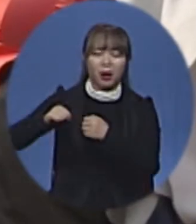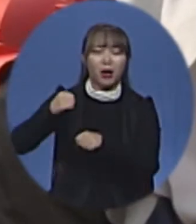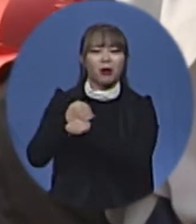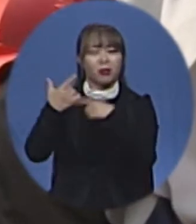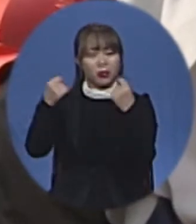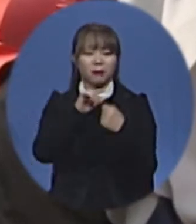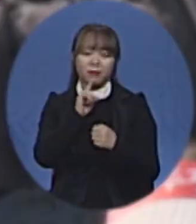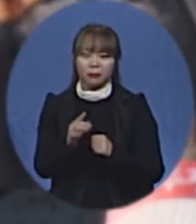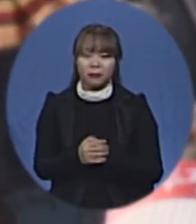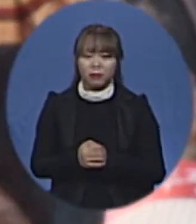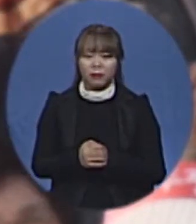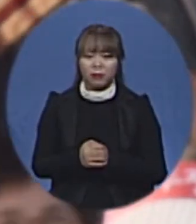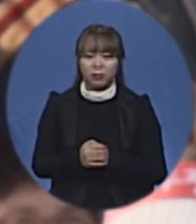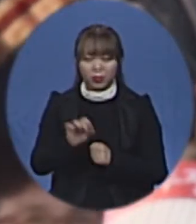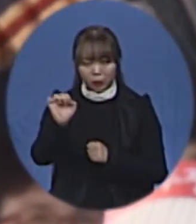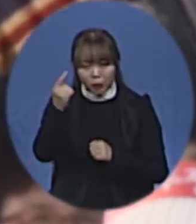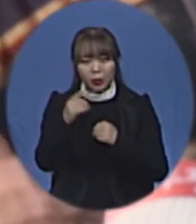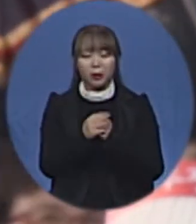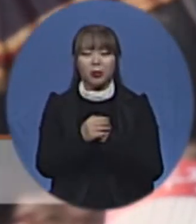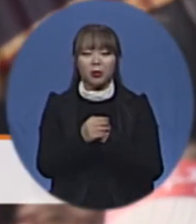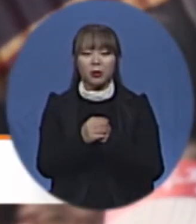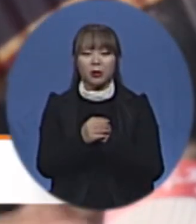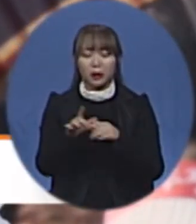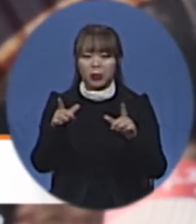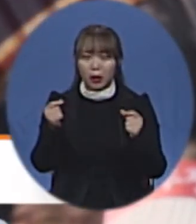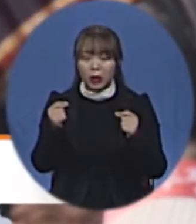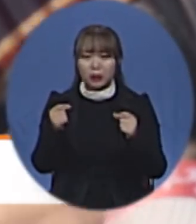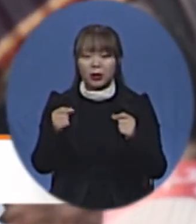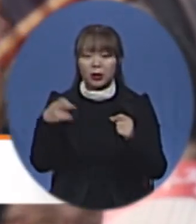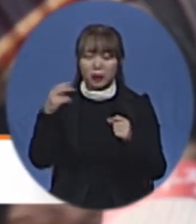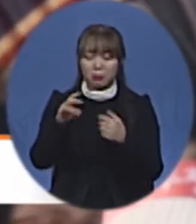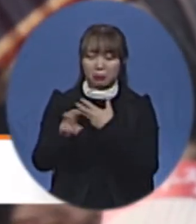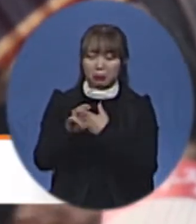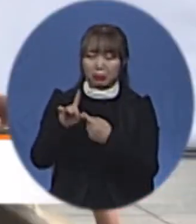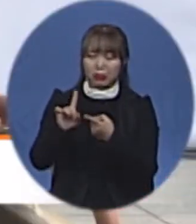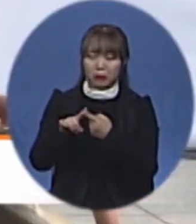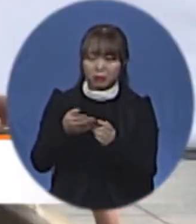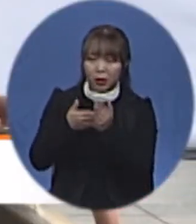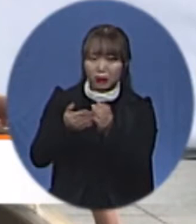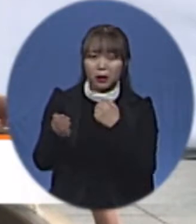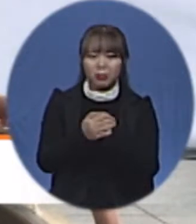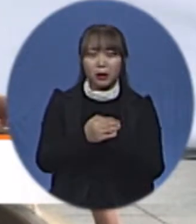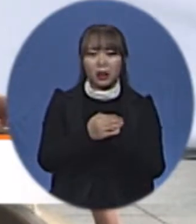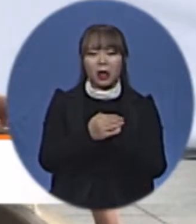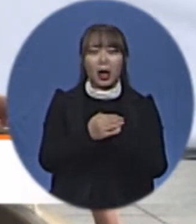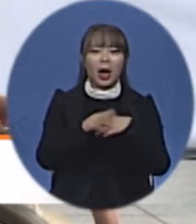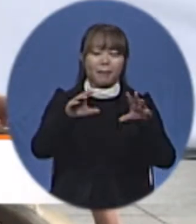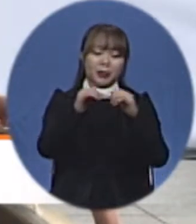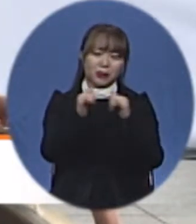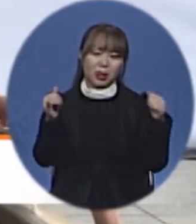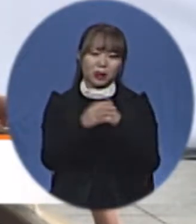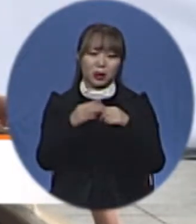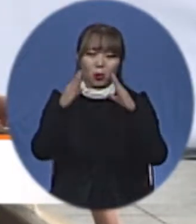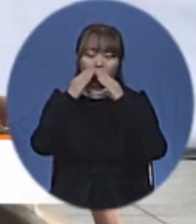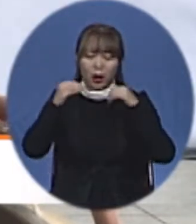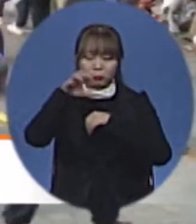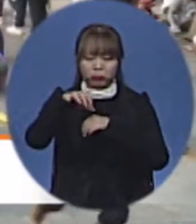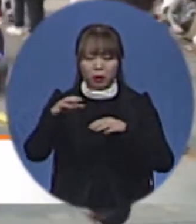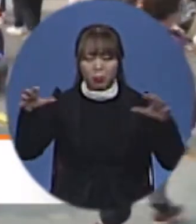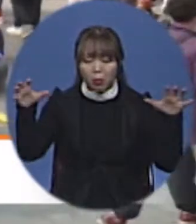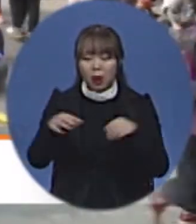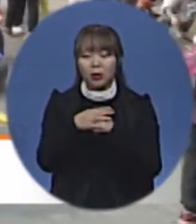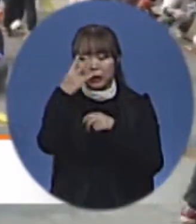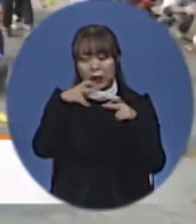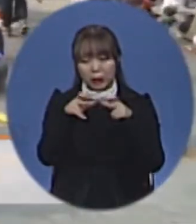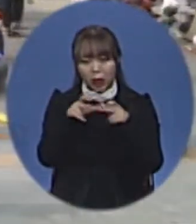나왔습니다. 이에 위헌 법률 심판이 제청돼 안마사들이 광화문 광장에 모여 시각장애인 안마사